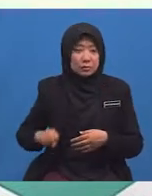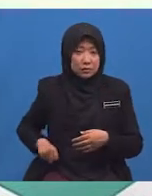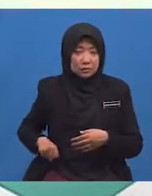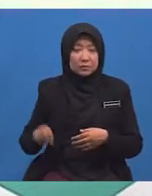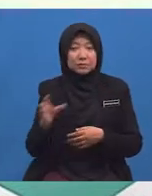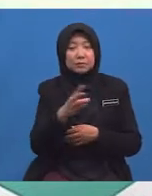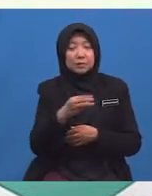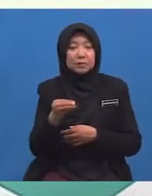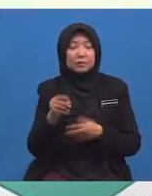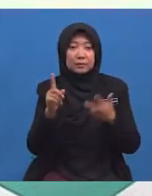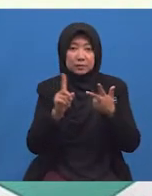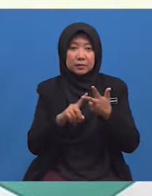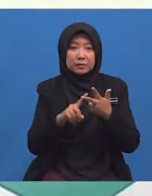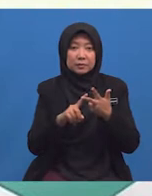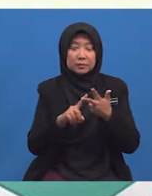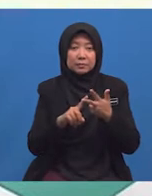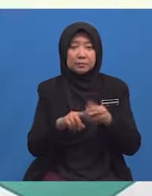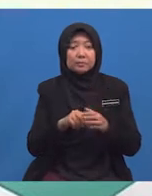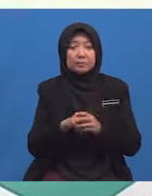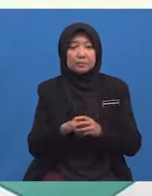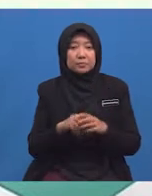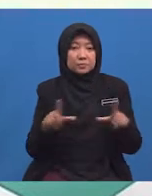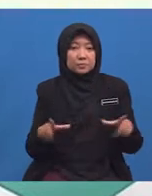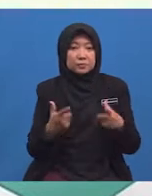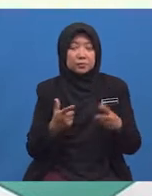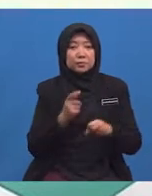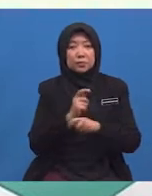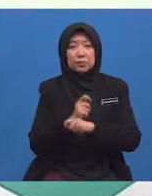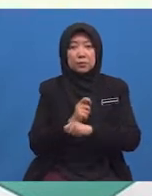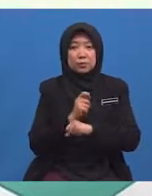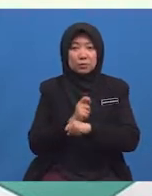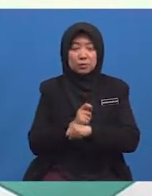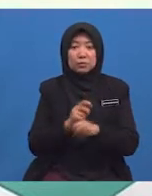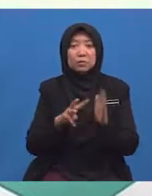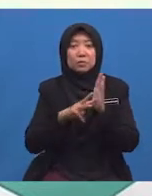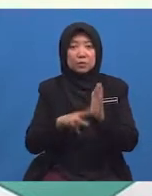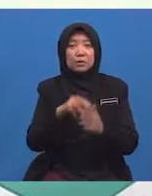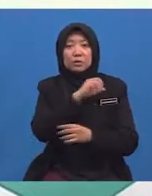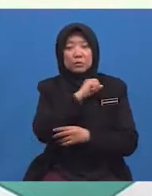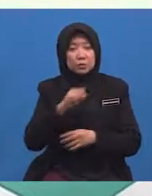yang ketiga, berperanan melaksanakan tugas-tugas sebagai wakil sultan.